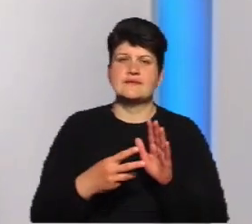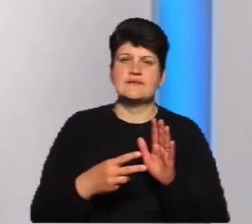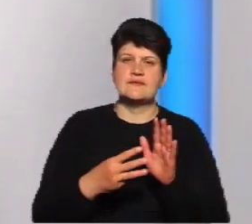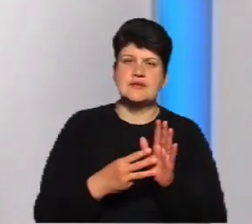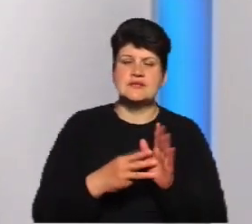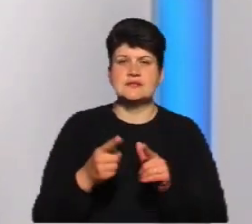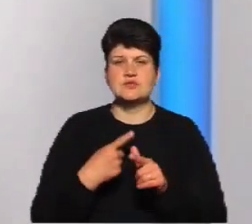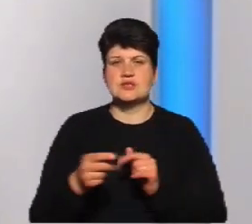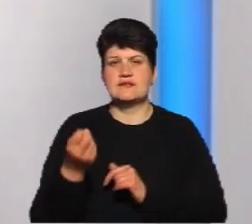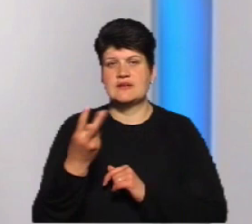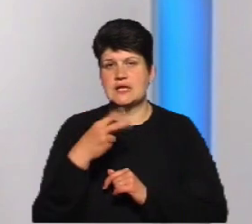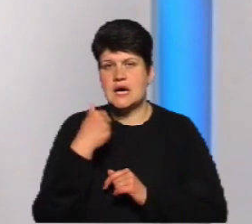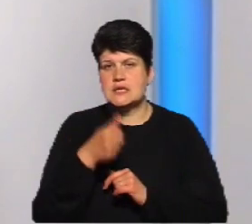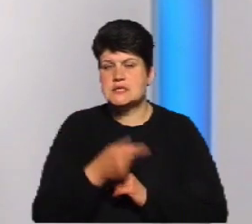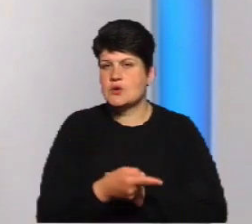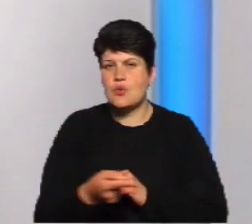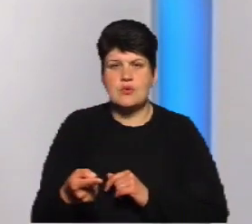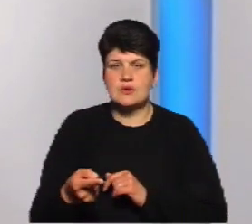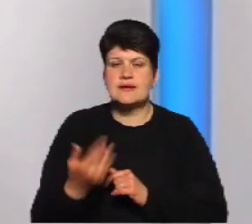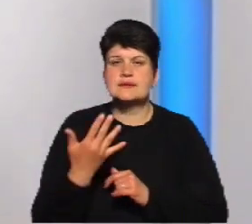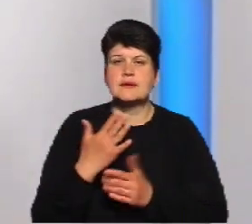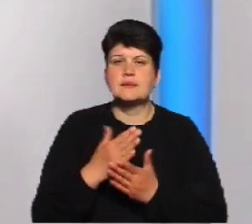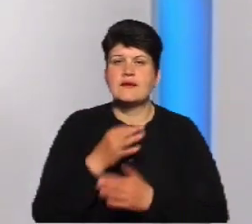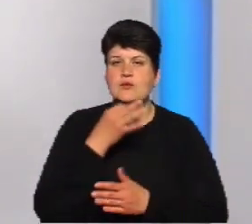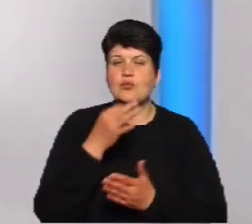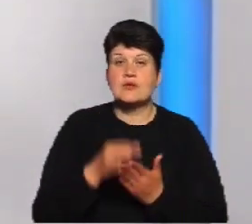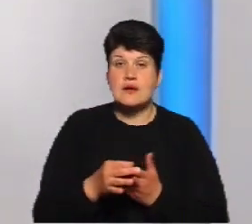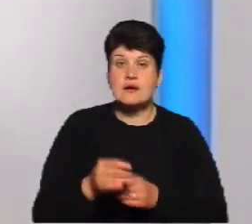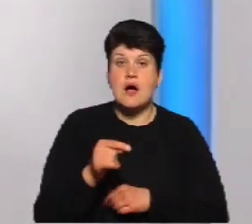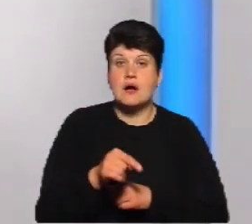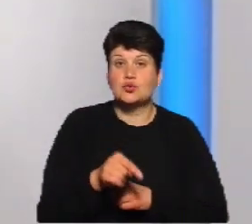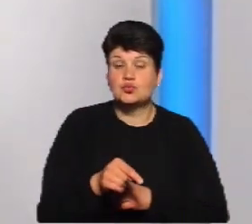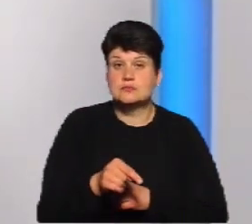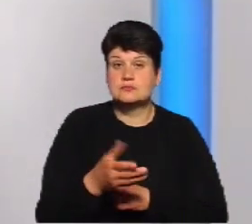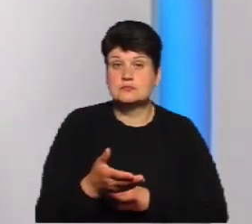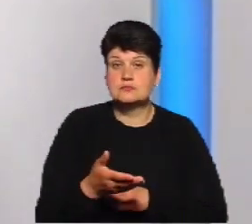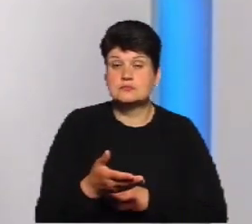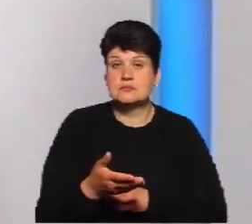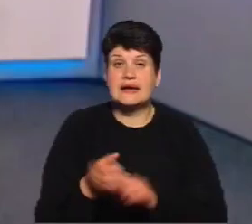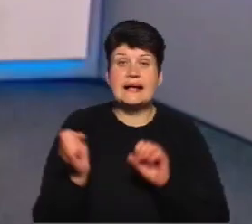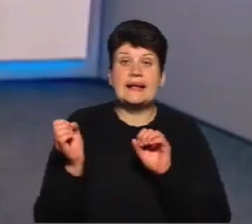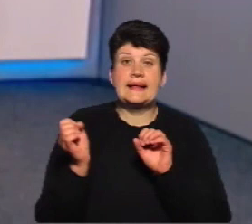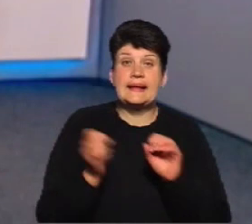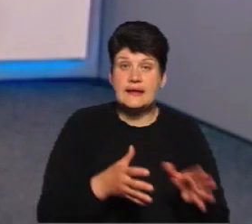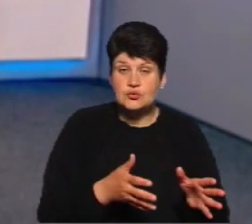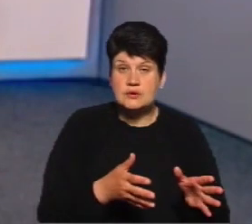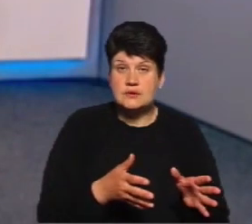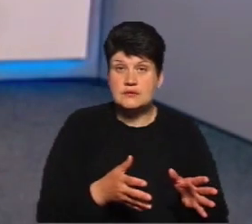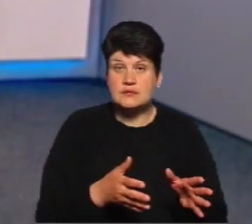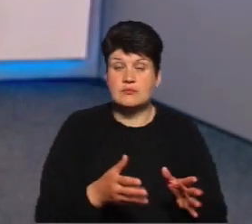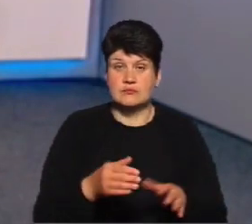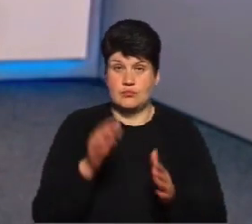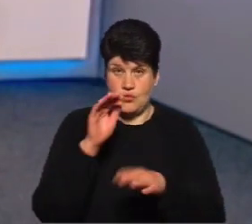знаю скільки, і вона несе відповідальність. А тут отак. Кинули. Тобто, по суті, витрачаються мільйони на